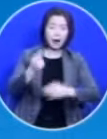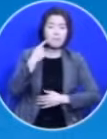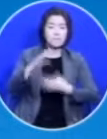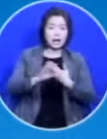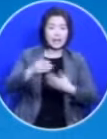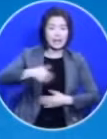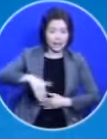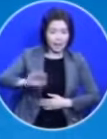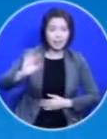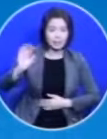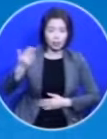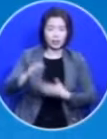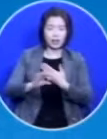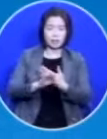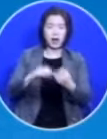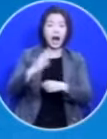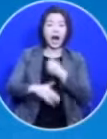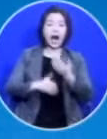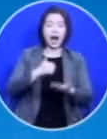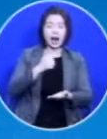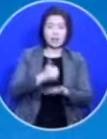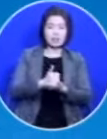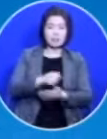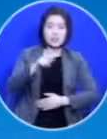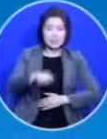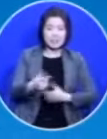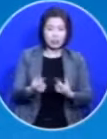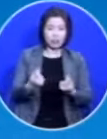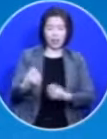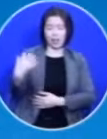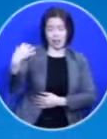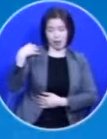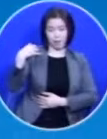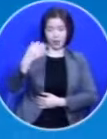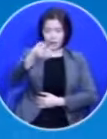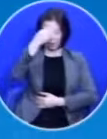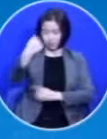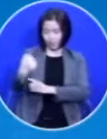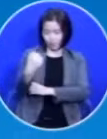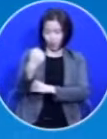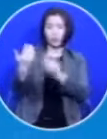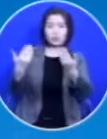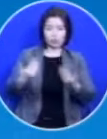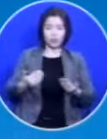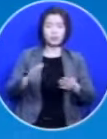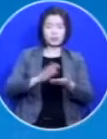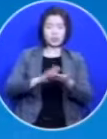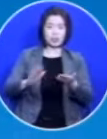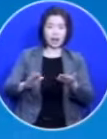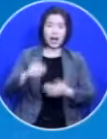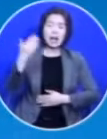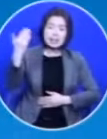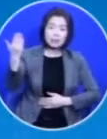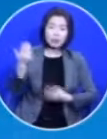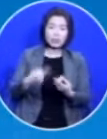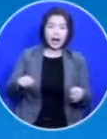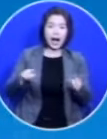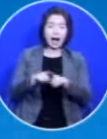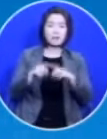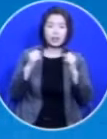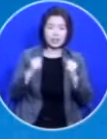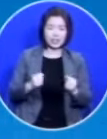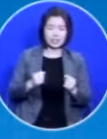한다면 하나님이 그렇게 감당할 능력을 주십니다 그분이 바로 우리와 함께 계시는 예수